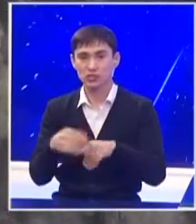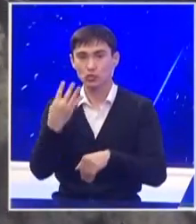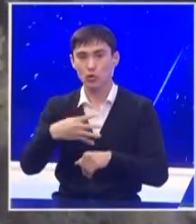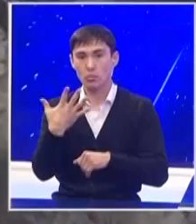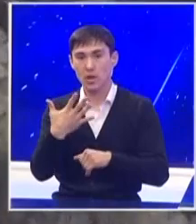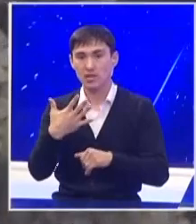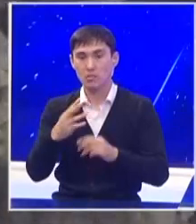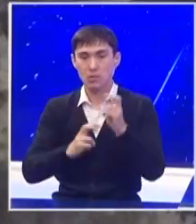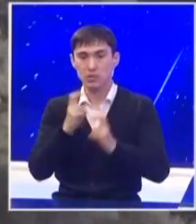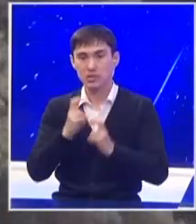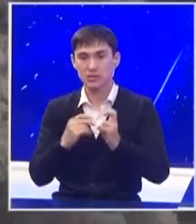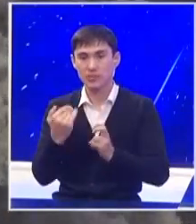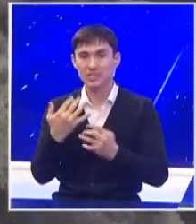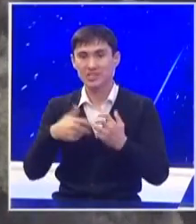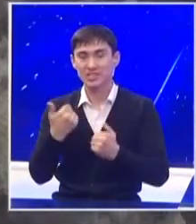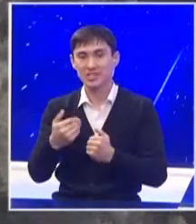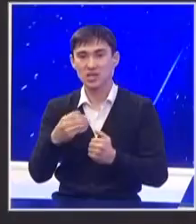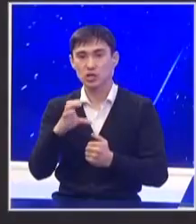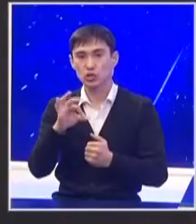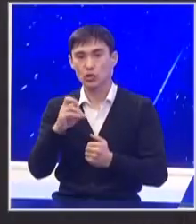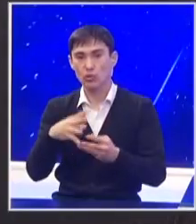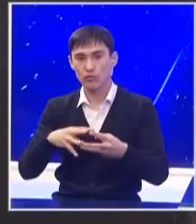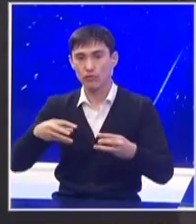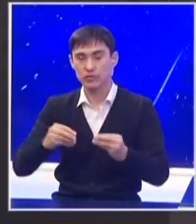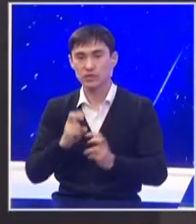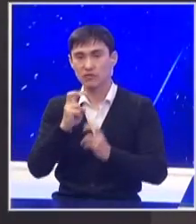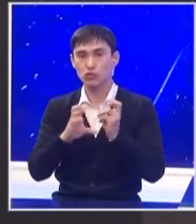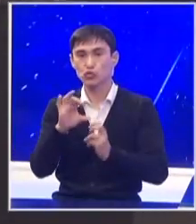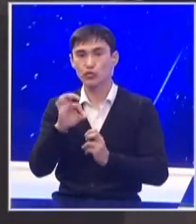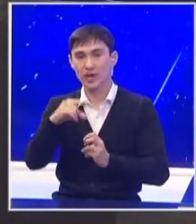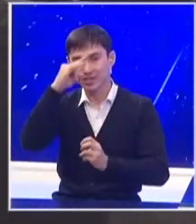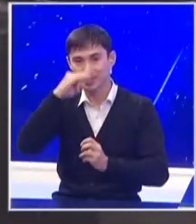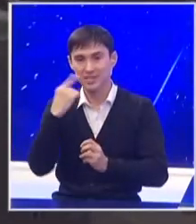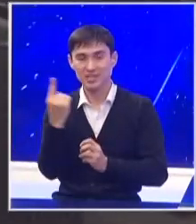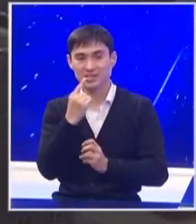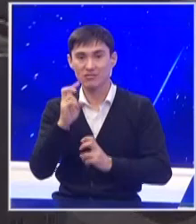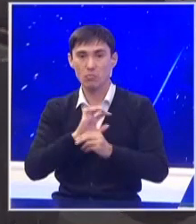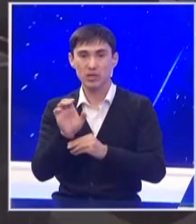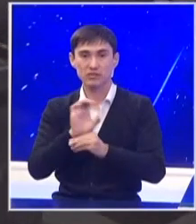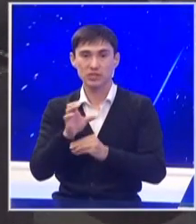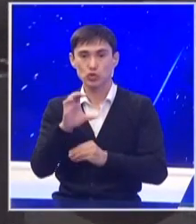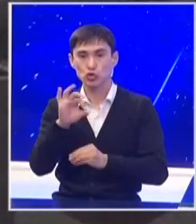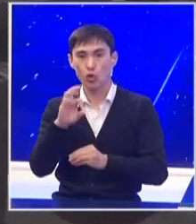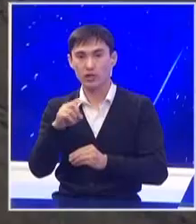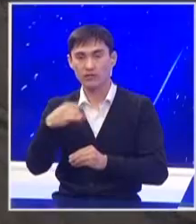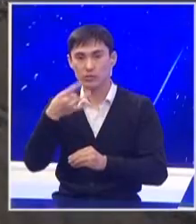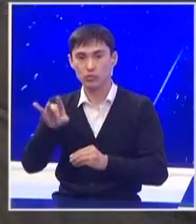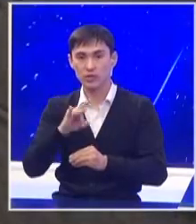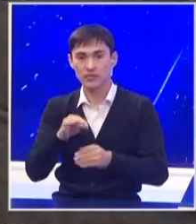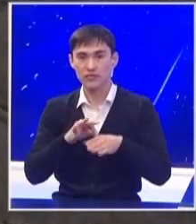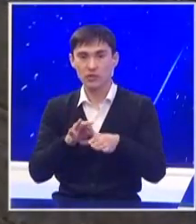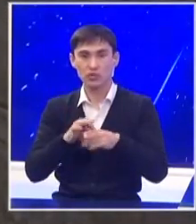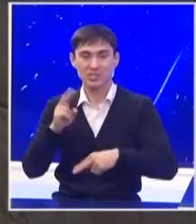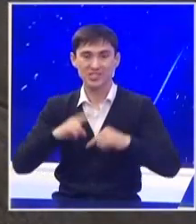45 промышленных предприятий. Среди них солодовинный завод «Суфле Казахстан». Оно единственный производитель солода в республике. Ведется